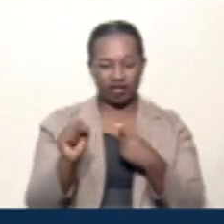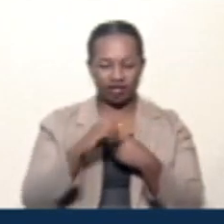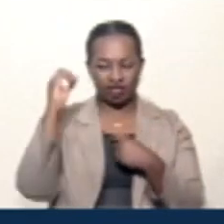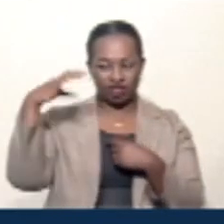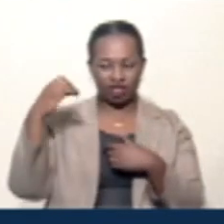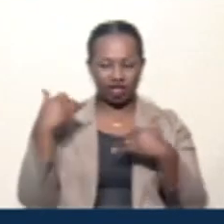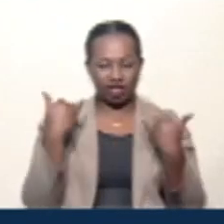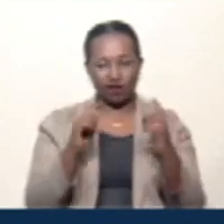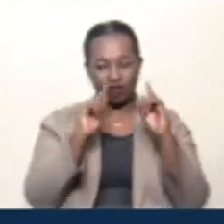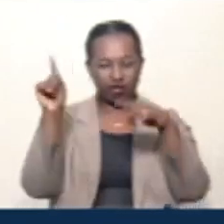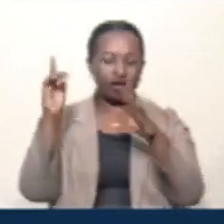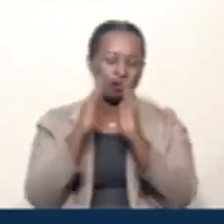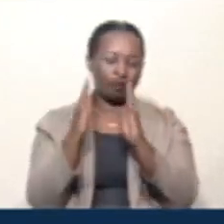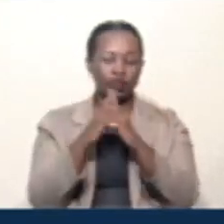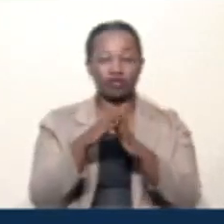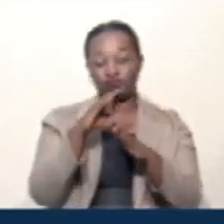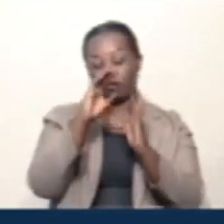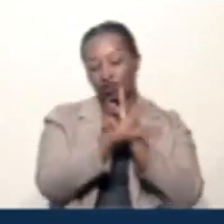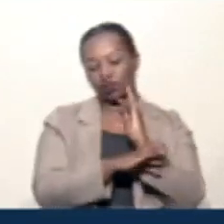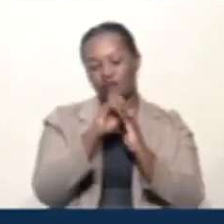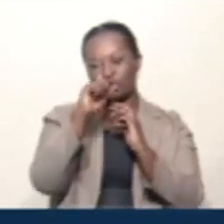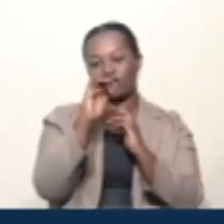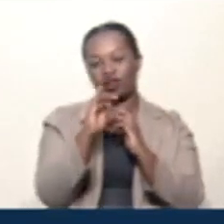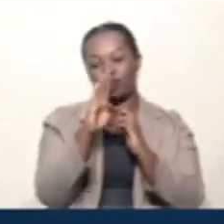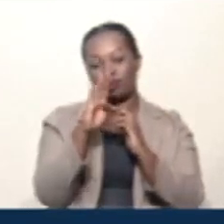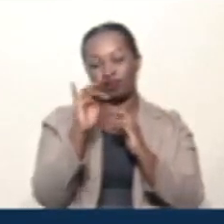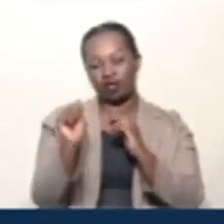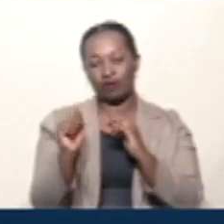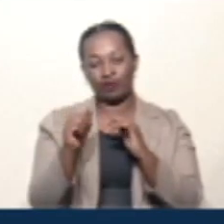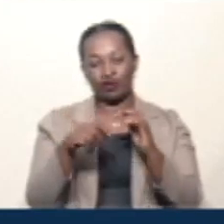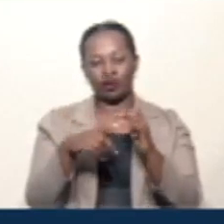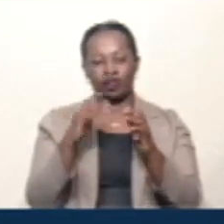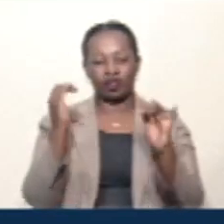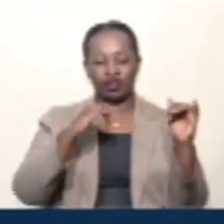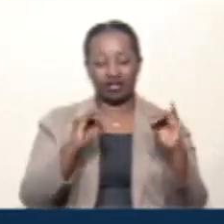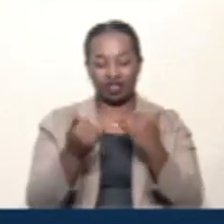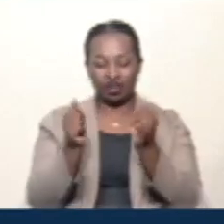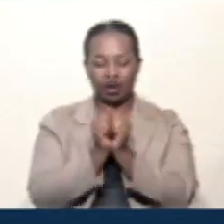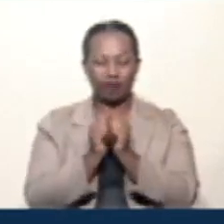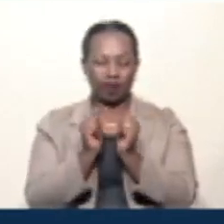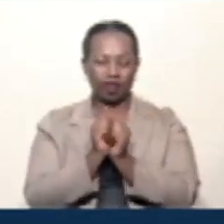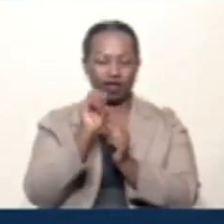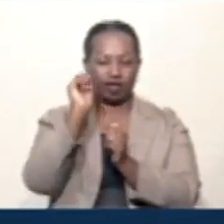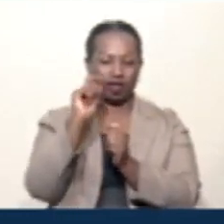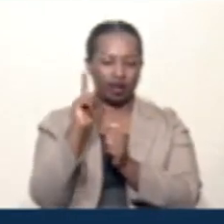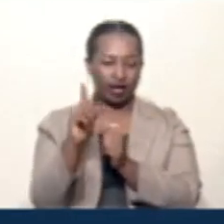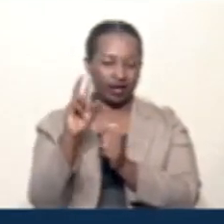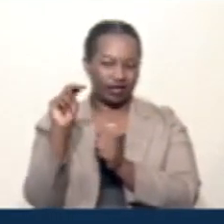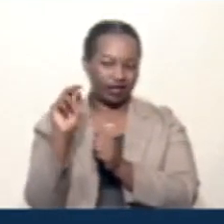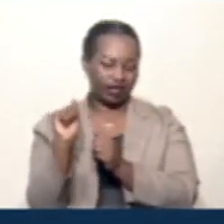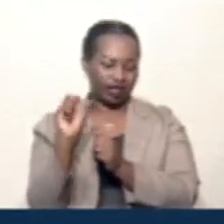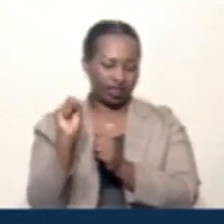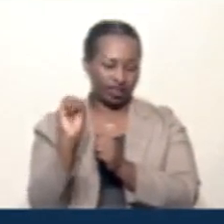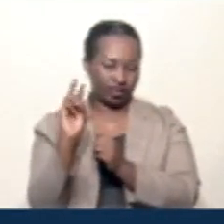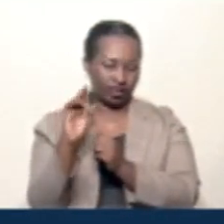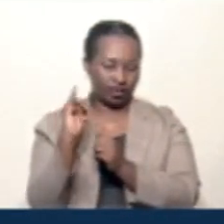iri mu mujyi wa Benghazi mu gihugu cya Libya gukina umukino wo kwishyura n'ikipe ya Al Nassr Benghazi kuri iki cyumweru. Ikipe ya Kigali rero kuri uyu munsi yakoze